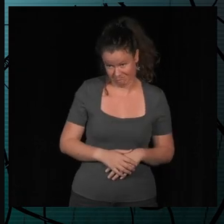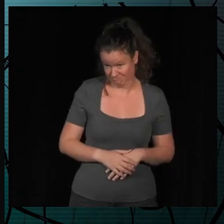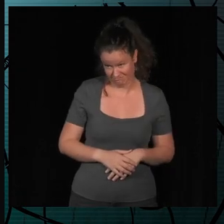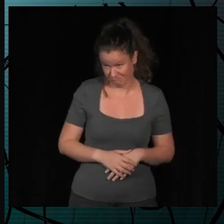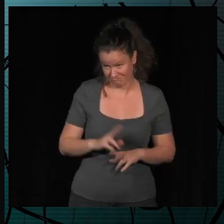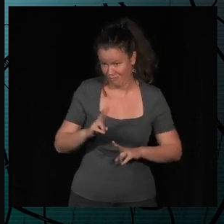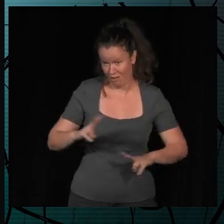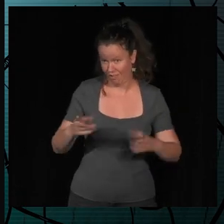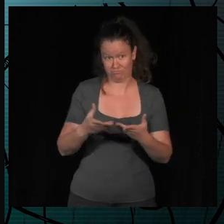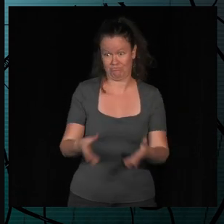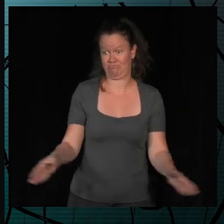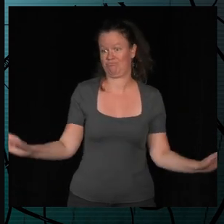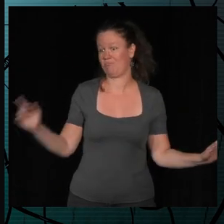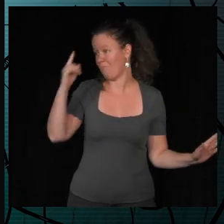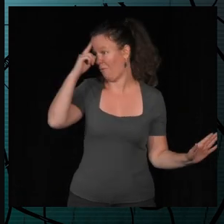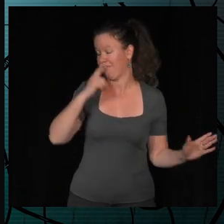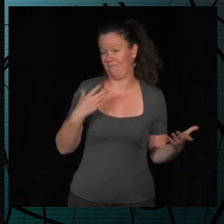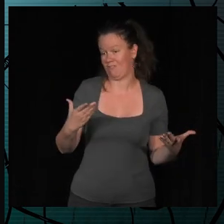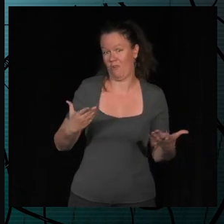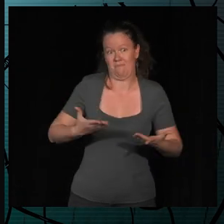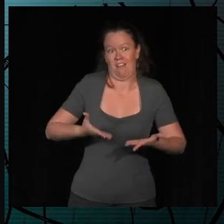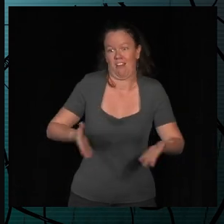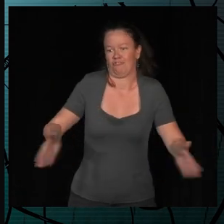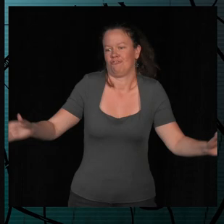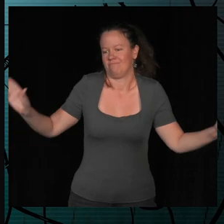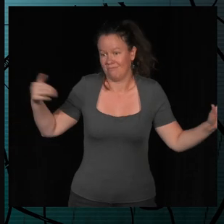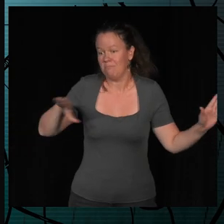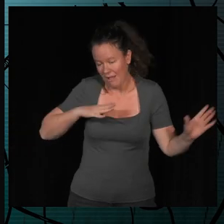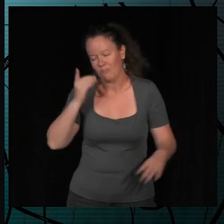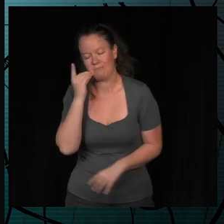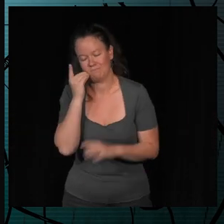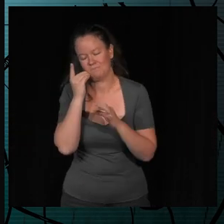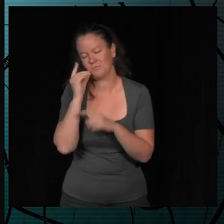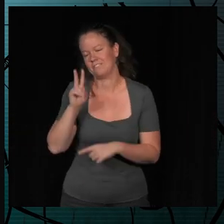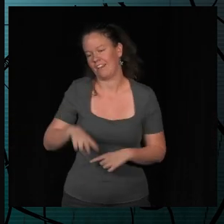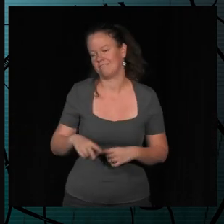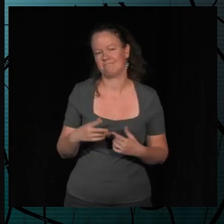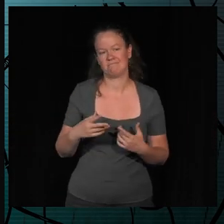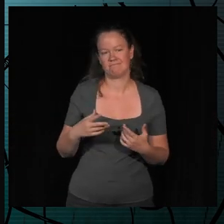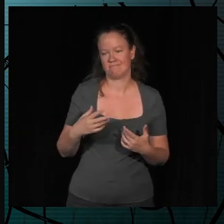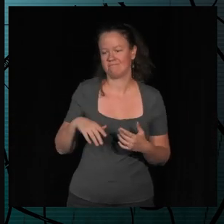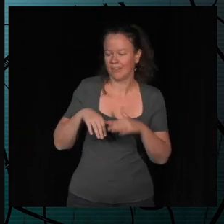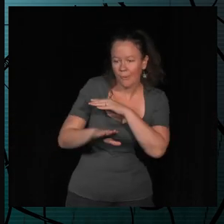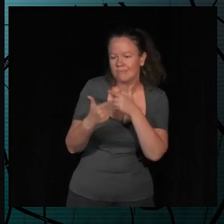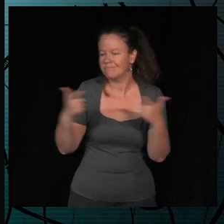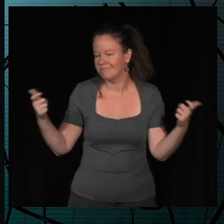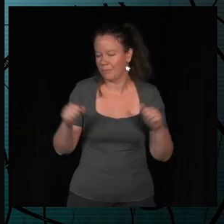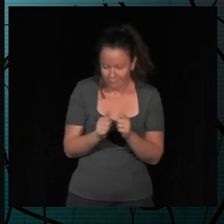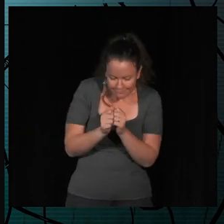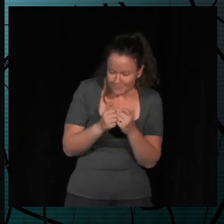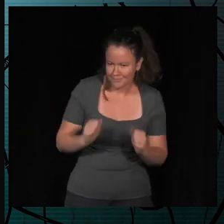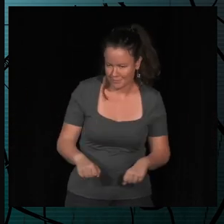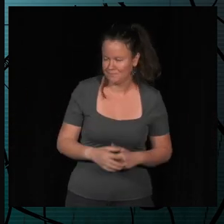le la nom enfin le le l' fait d'être nomade a beaucoup bouleversé les les pratiques mais c'est aussi ce qui